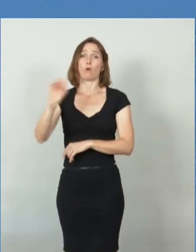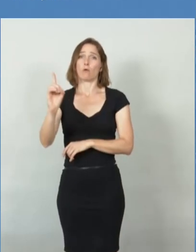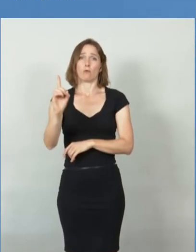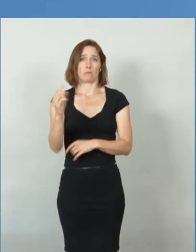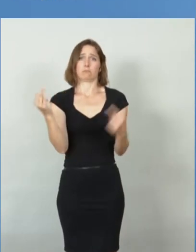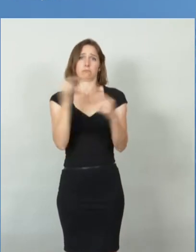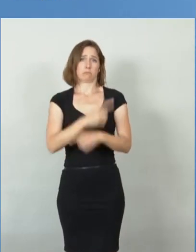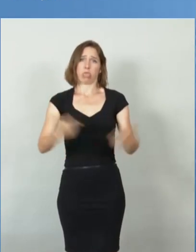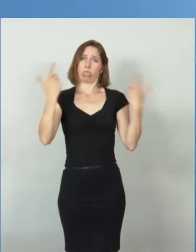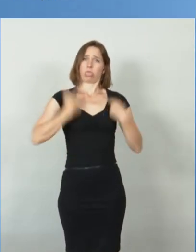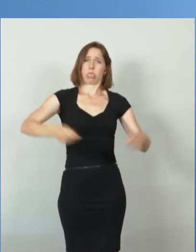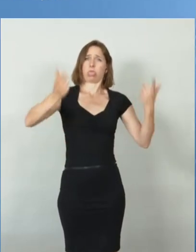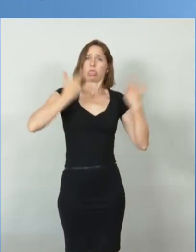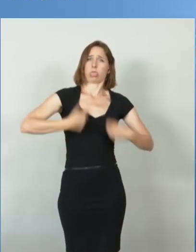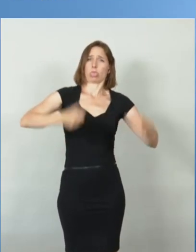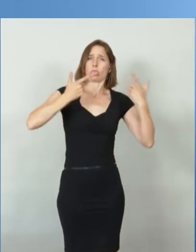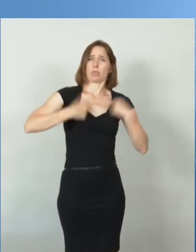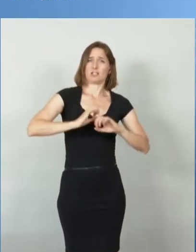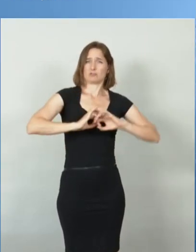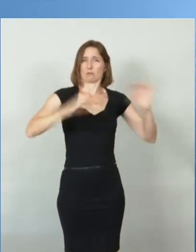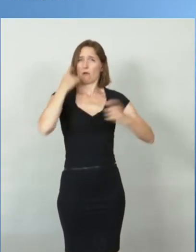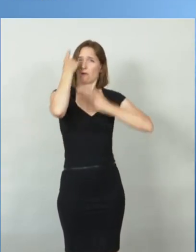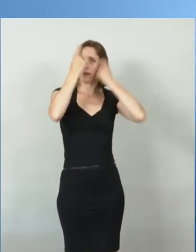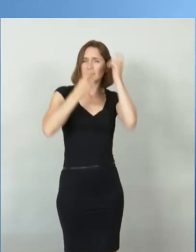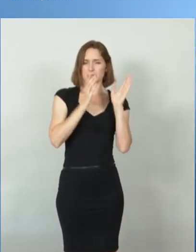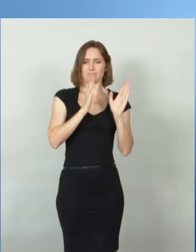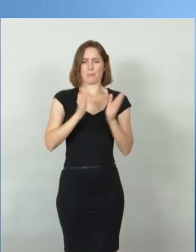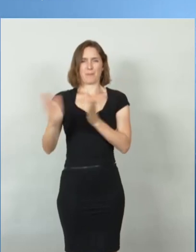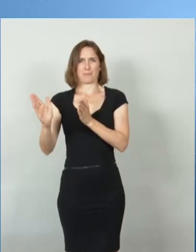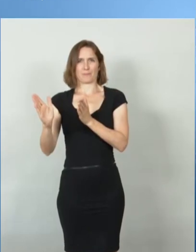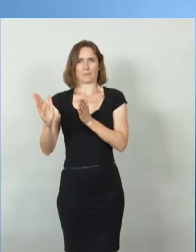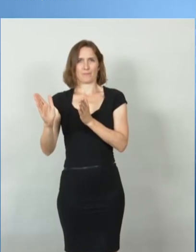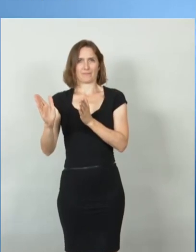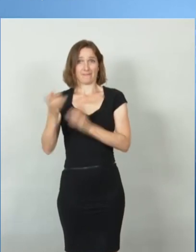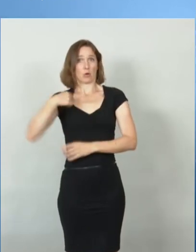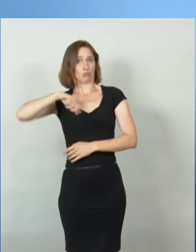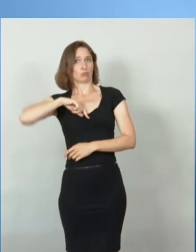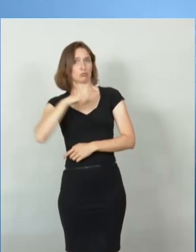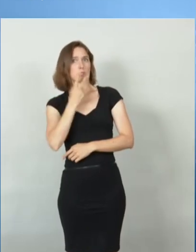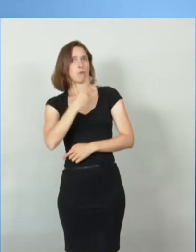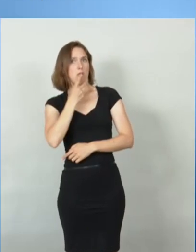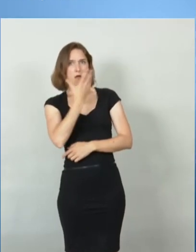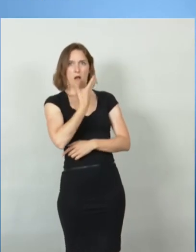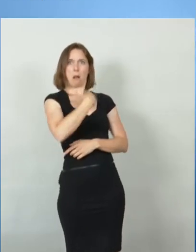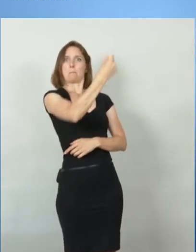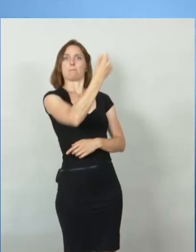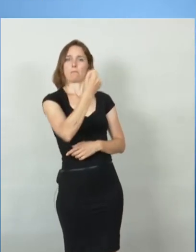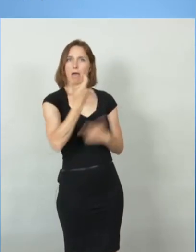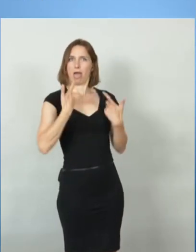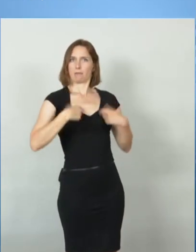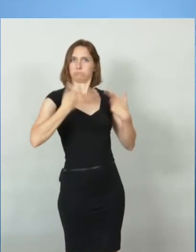compter ou du moins sans réflexion structurelle notre argent à nous grenoblois en fonctionnement